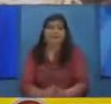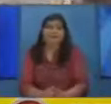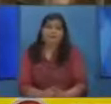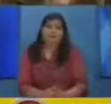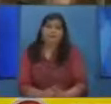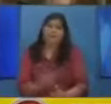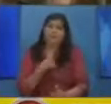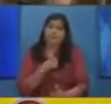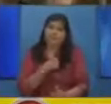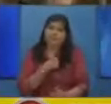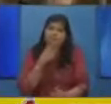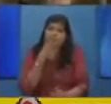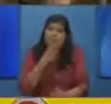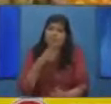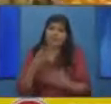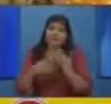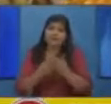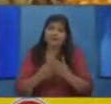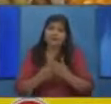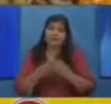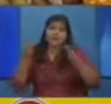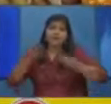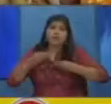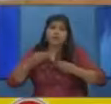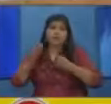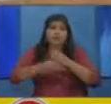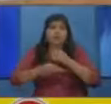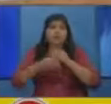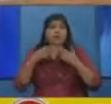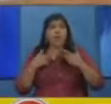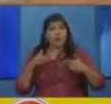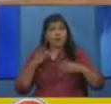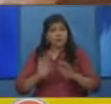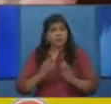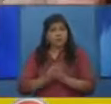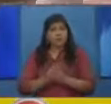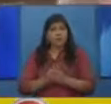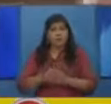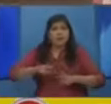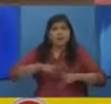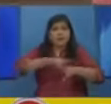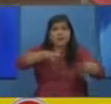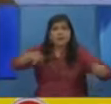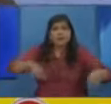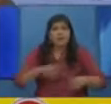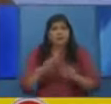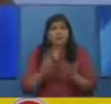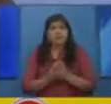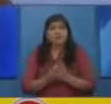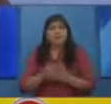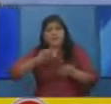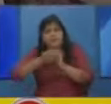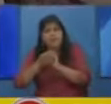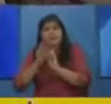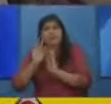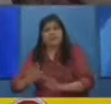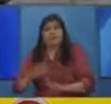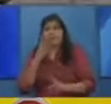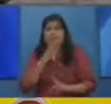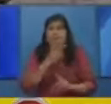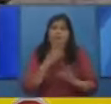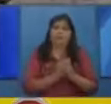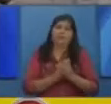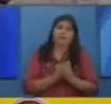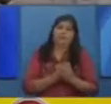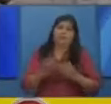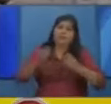इससे हमें पता चलता है कि नए कृषि कानून से जमीनी स्तर पर किस तरह के बदलाव